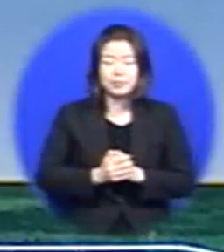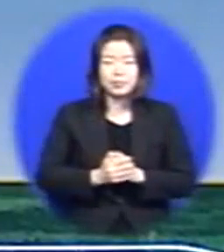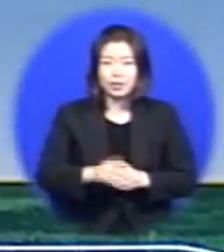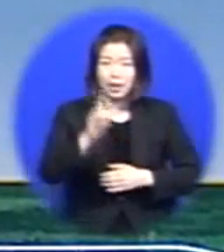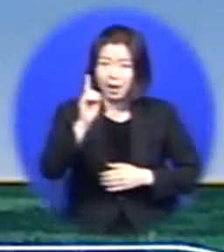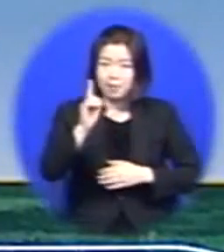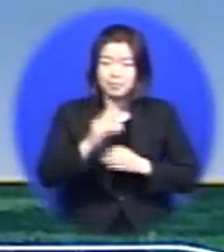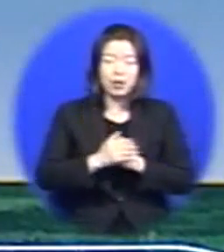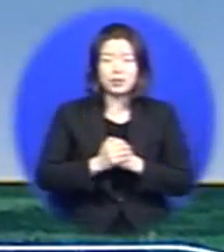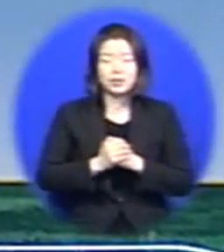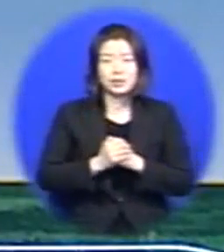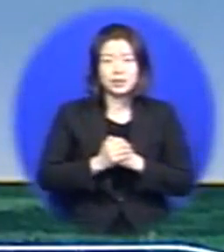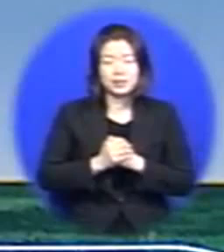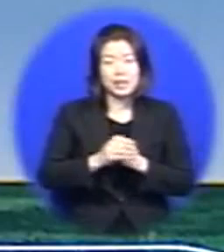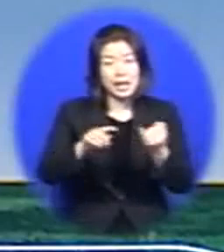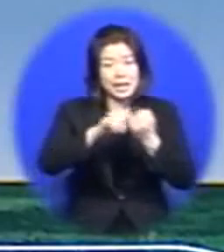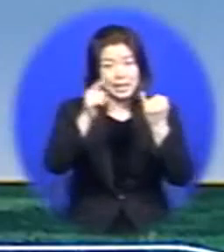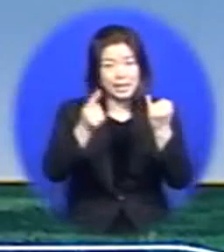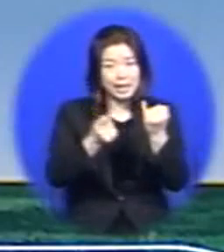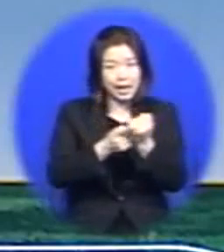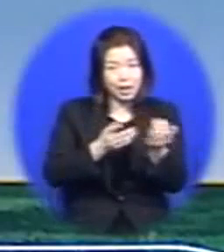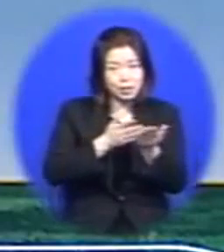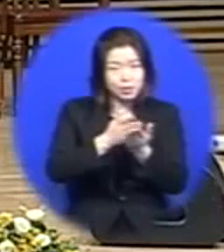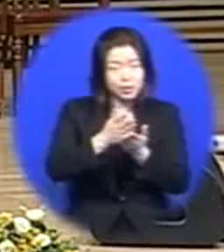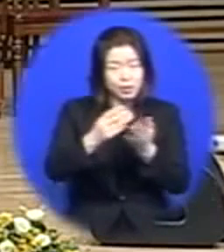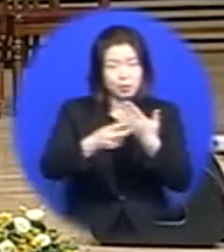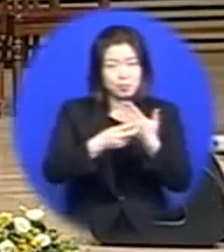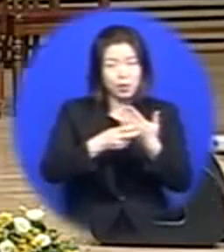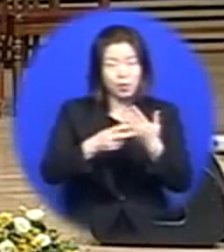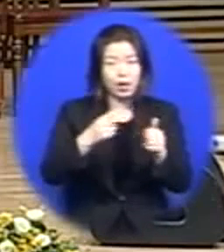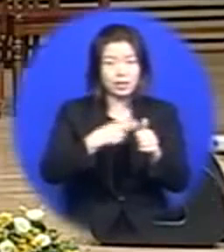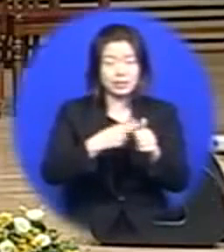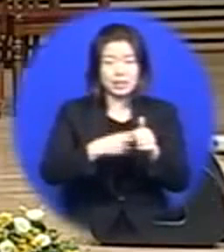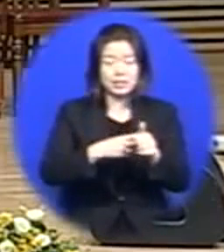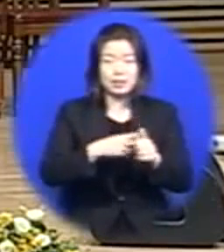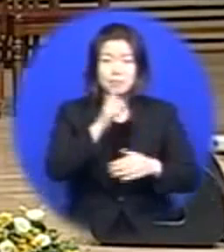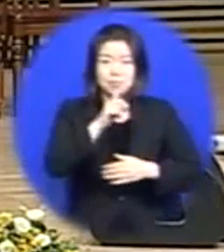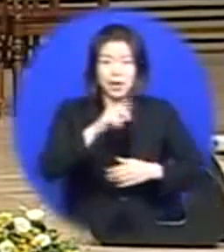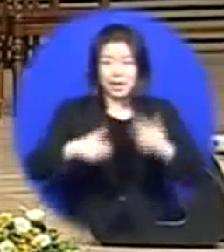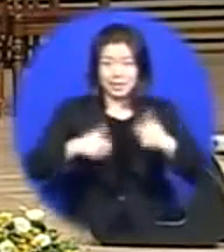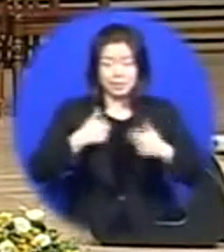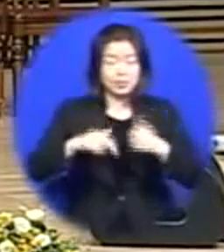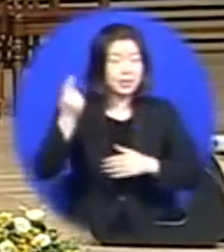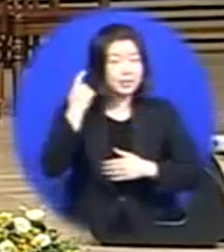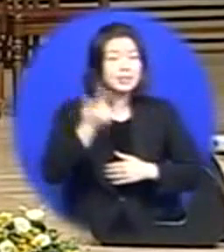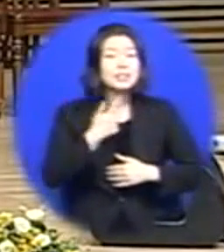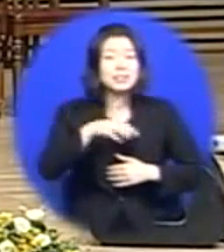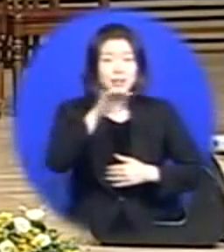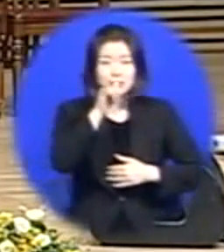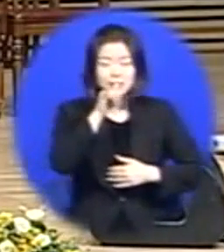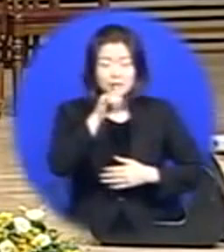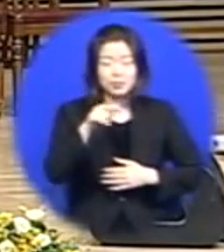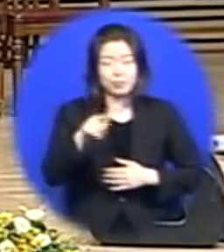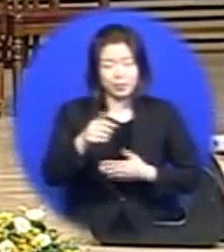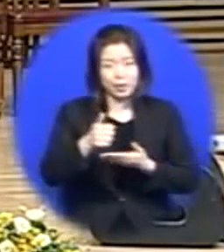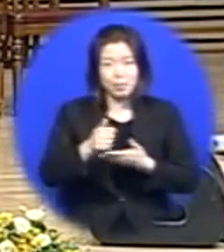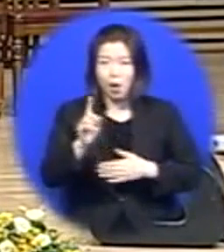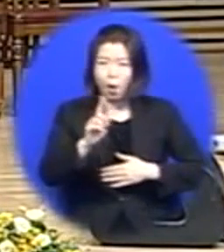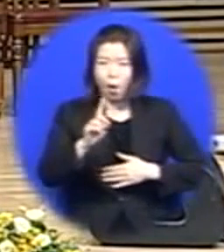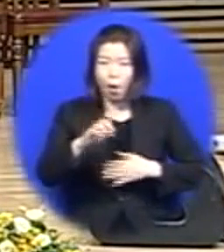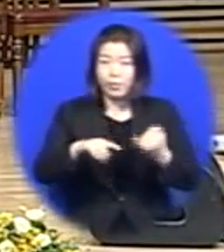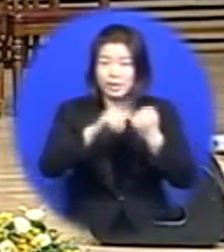한 번은 산부인과 의사 한 분이 한 이야기가 참 재미있게 들었습니다. 이분이